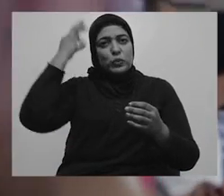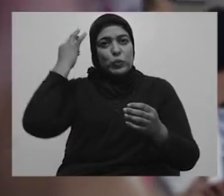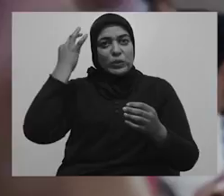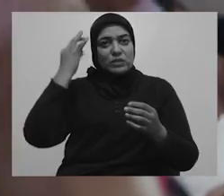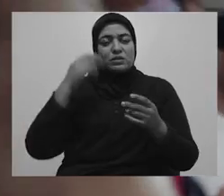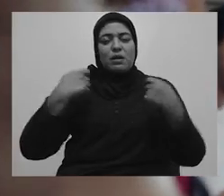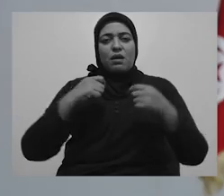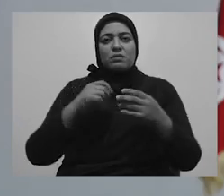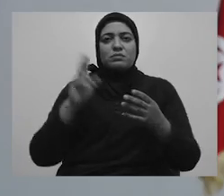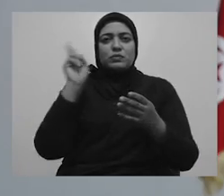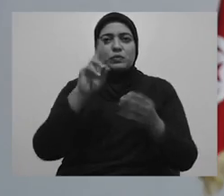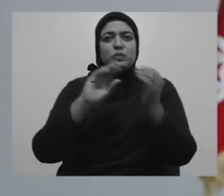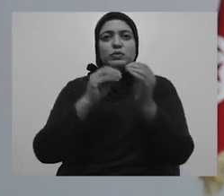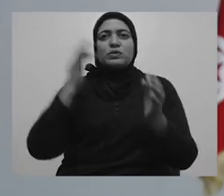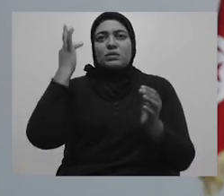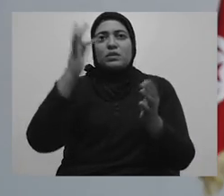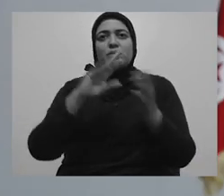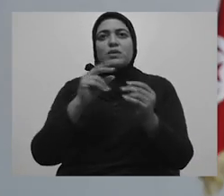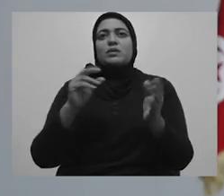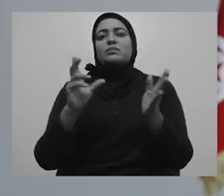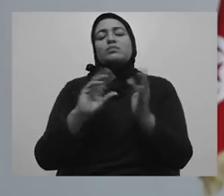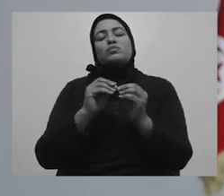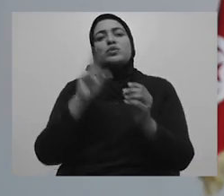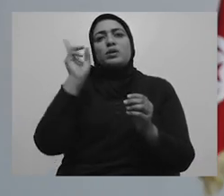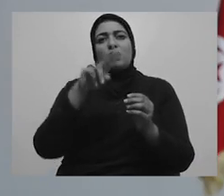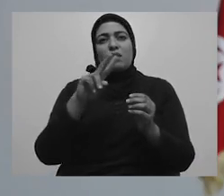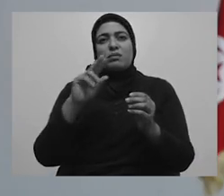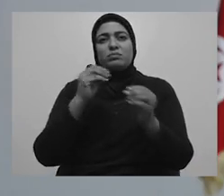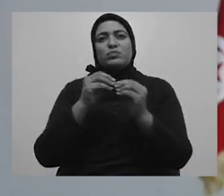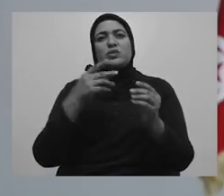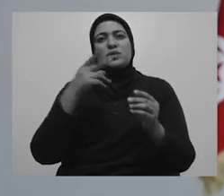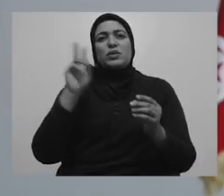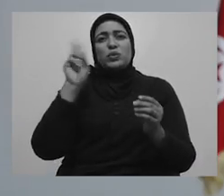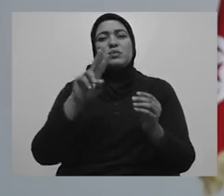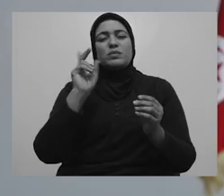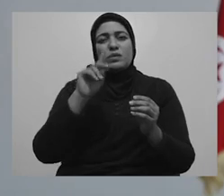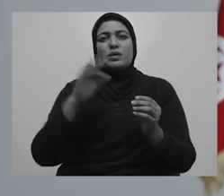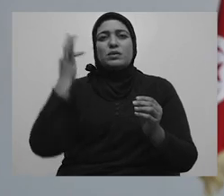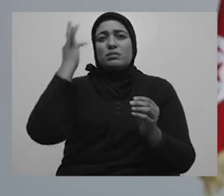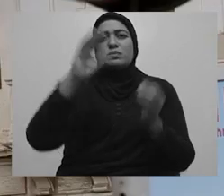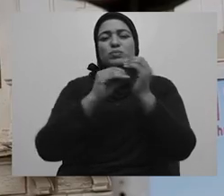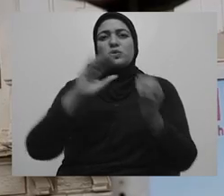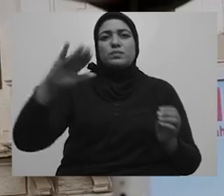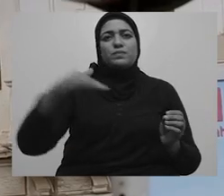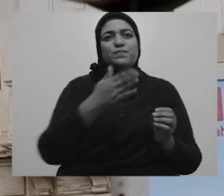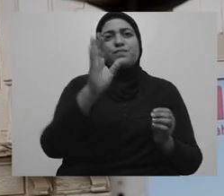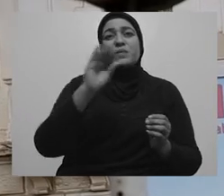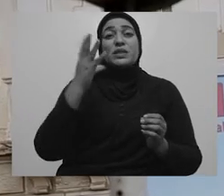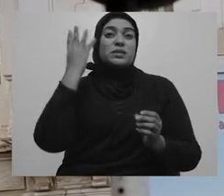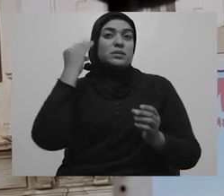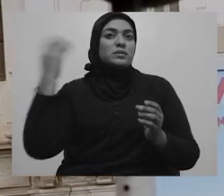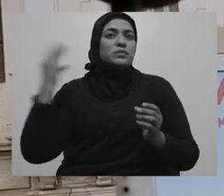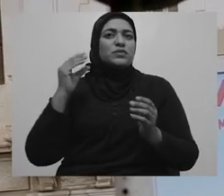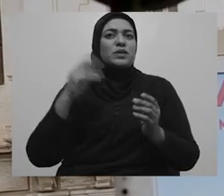Le transport en Tunisie manque de moyens. De ce fait, le service reste en deçà des espérances des